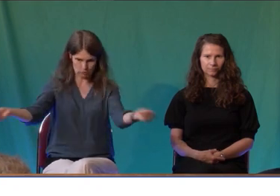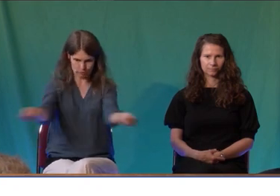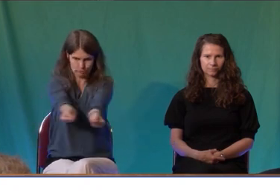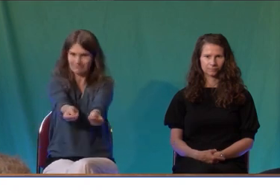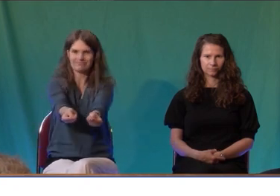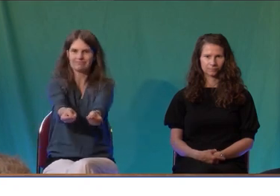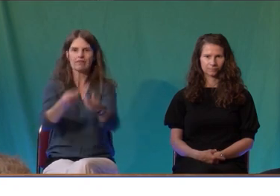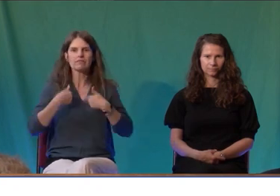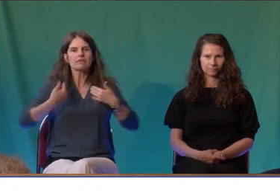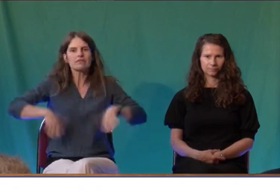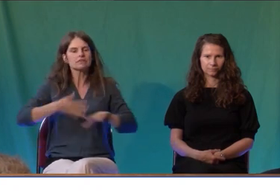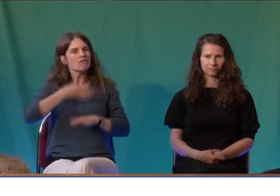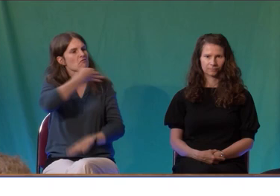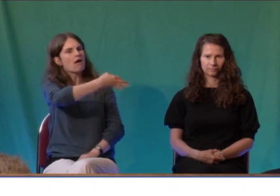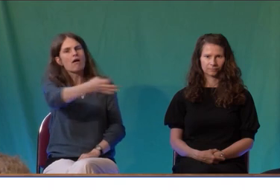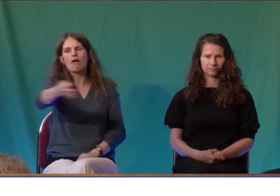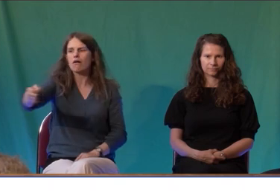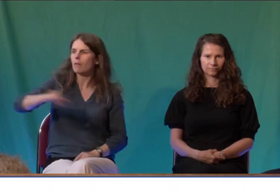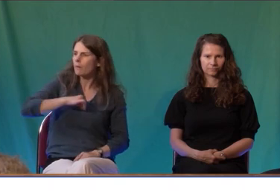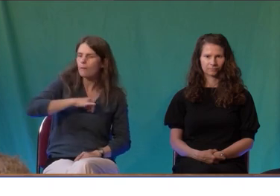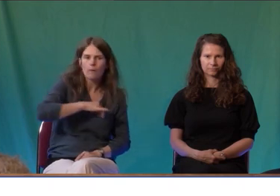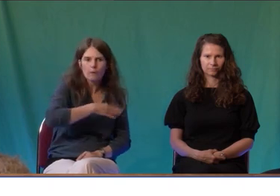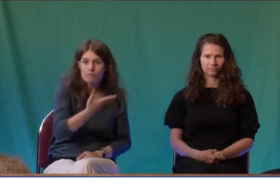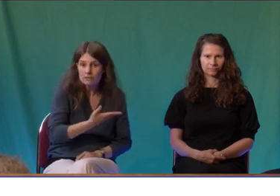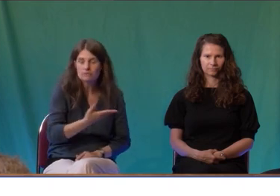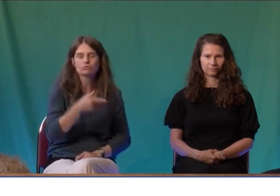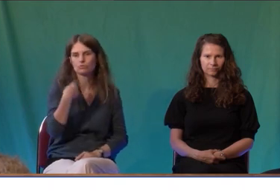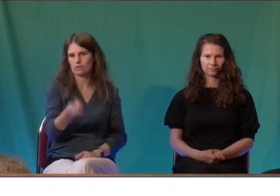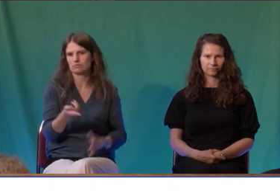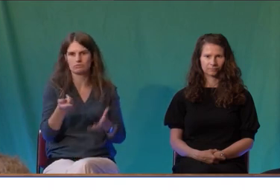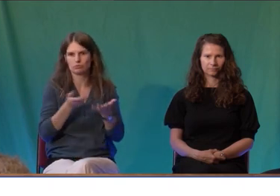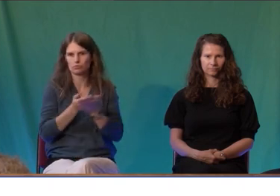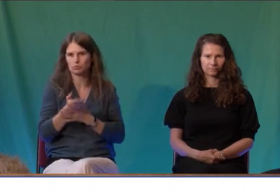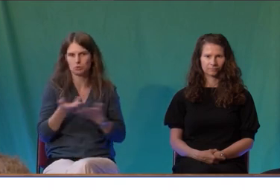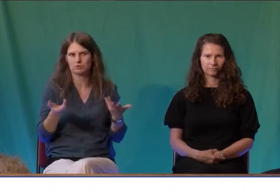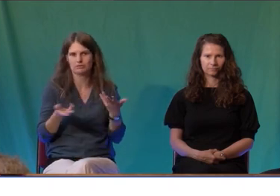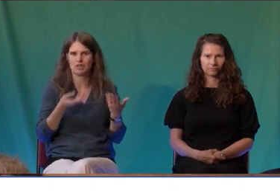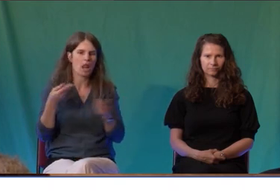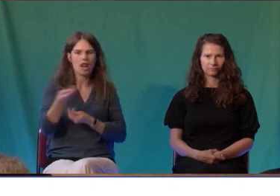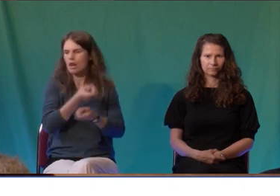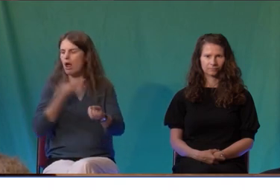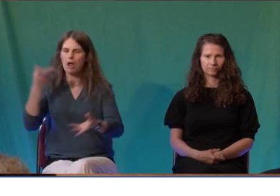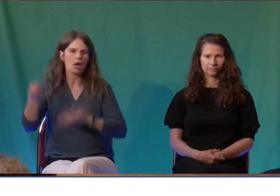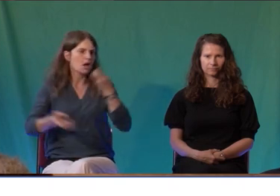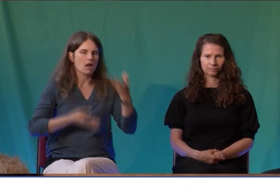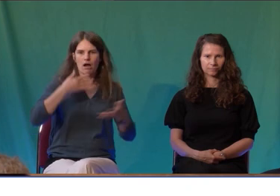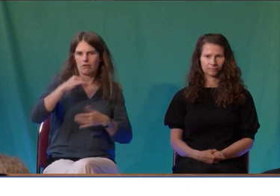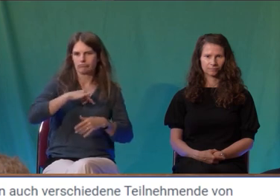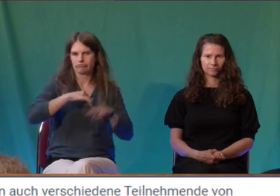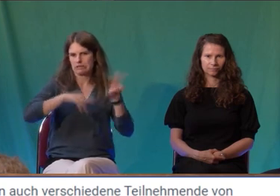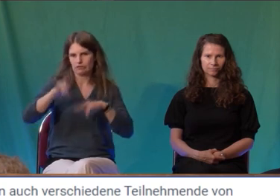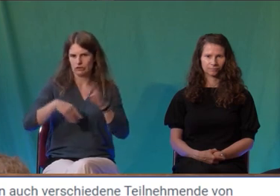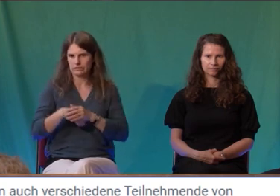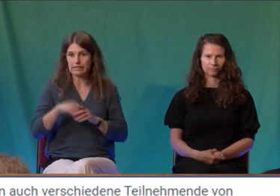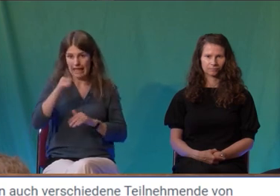einfach austauschbedarf bestand und damit haben wir auch die gesamte Zeit gefüllt genau das